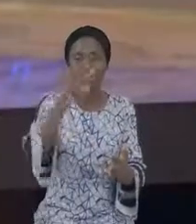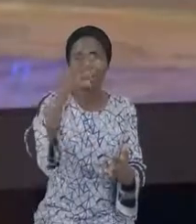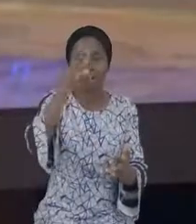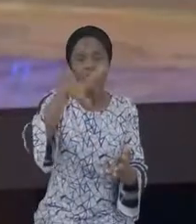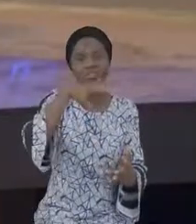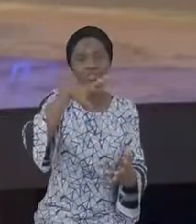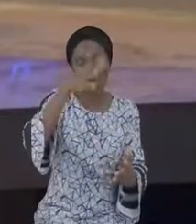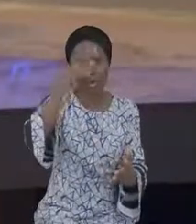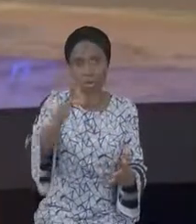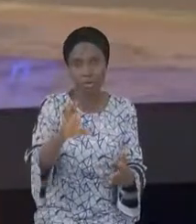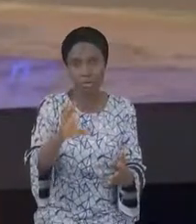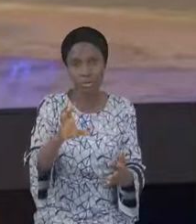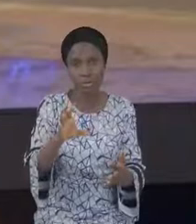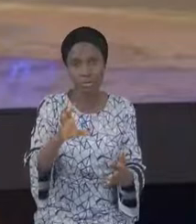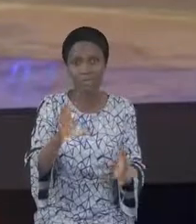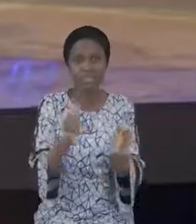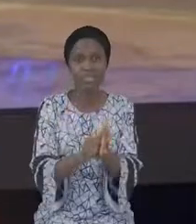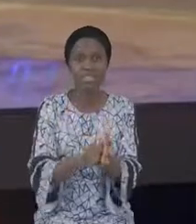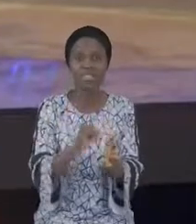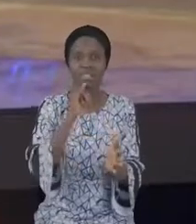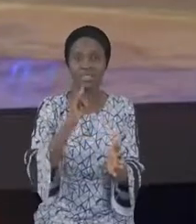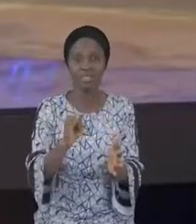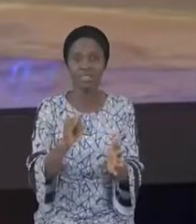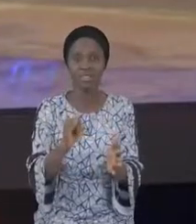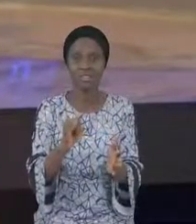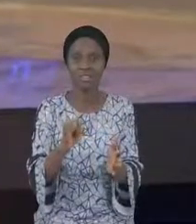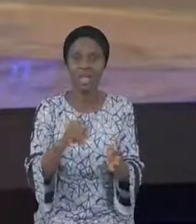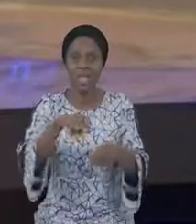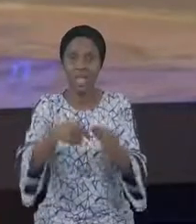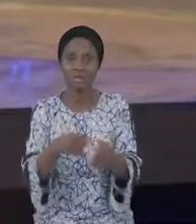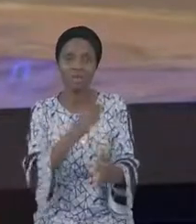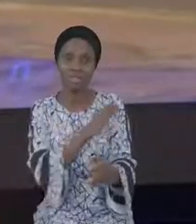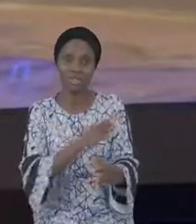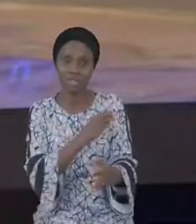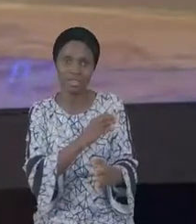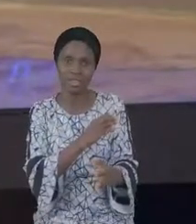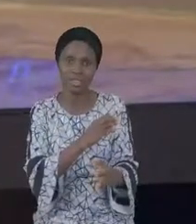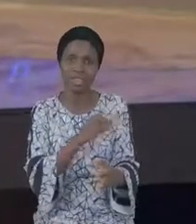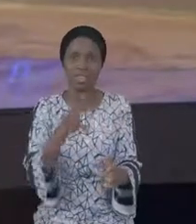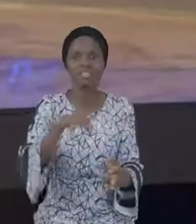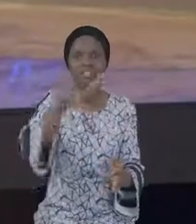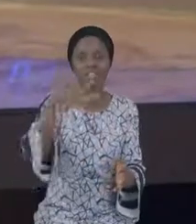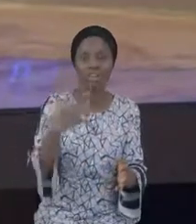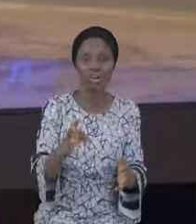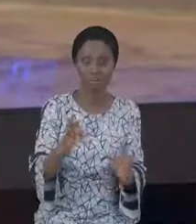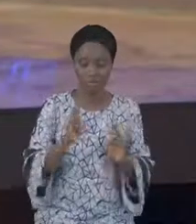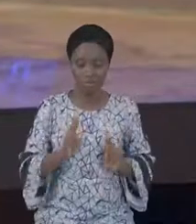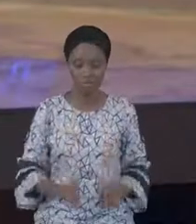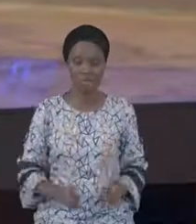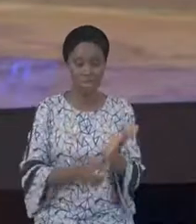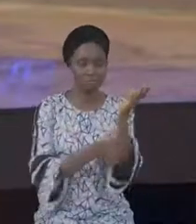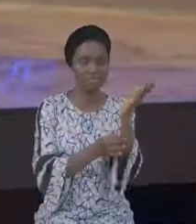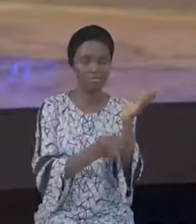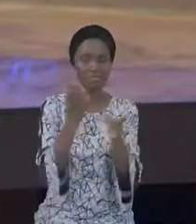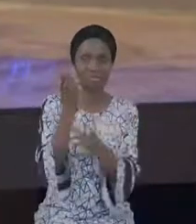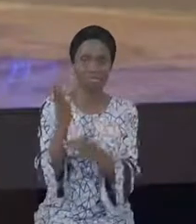la corruption qui est morale, la corruption de la chair humaine, la